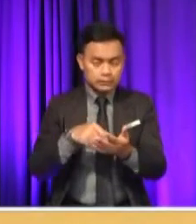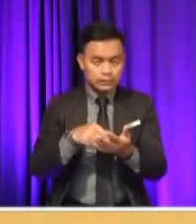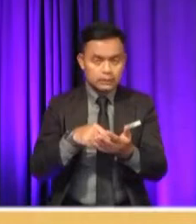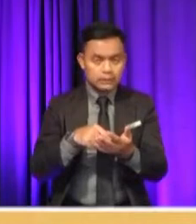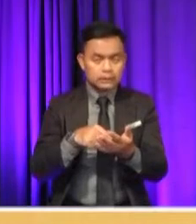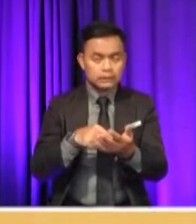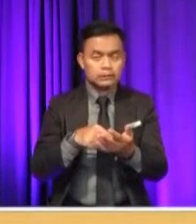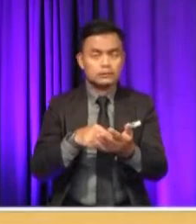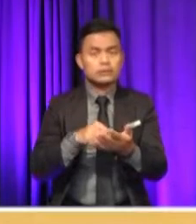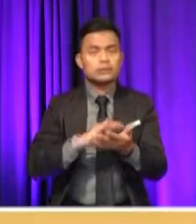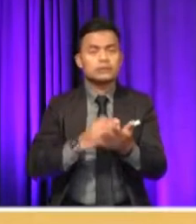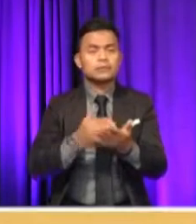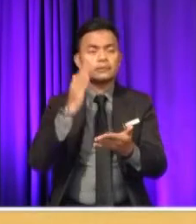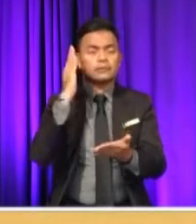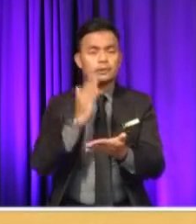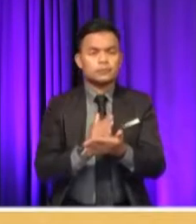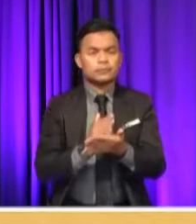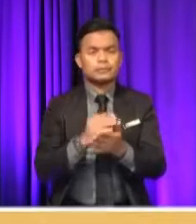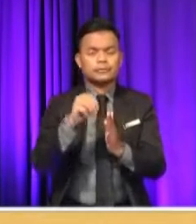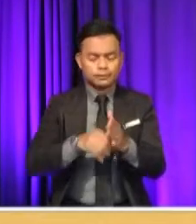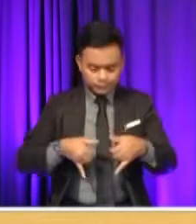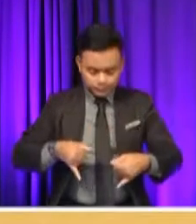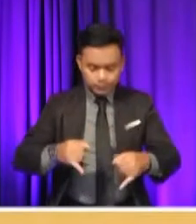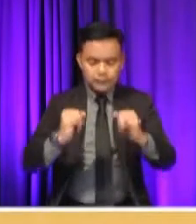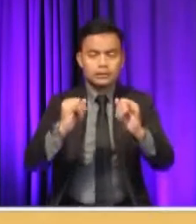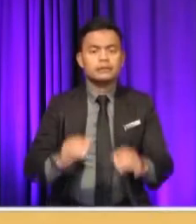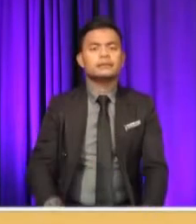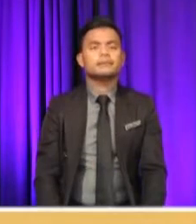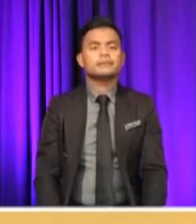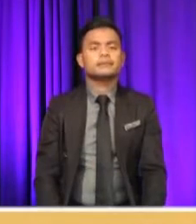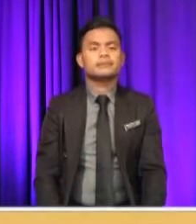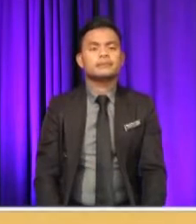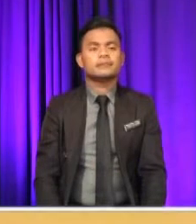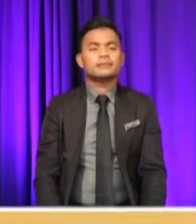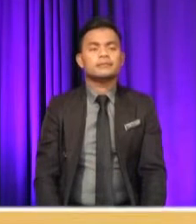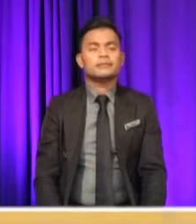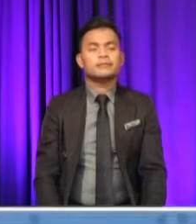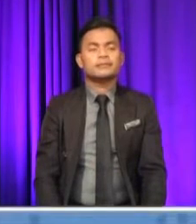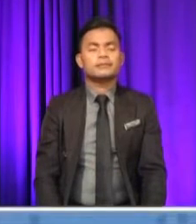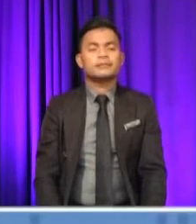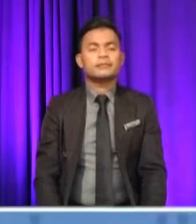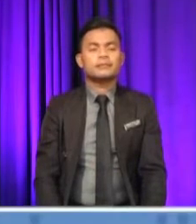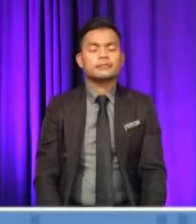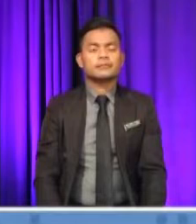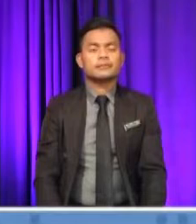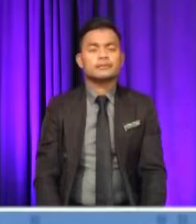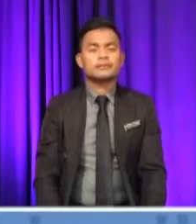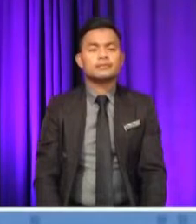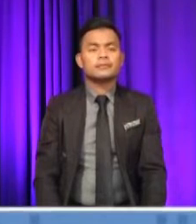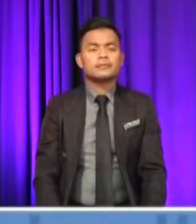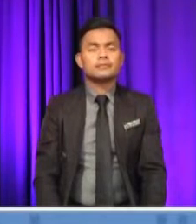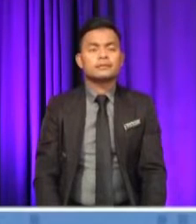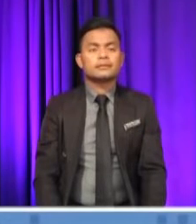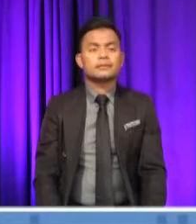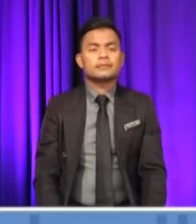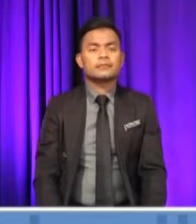mengalir. Apa jawapannya? Siapa nak jawab soalan ini? Cikgu, saya nak cuba cikgu. Okey, Farhad. Muhammad